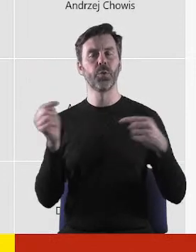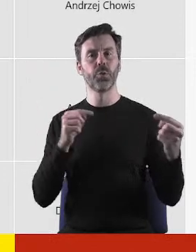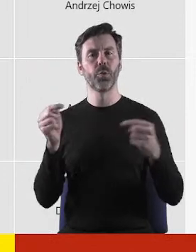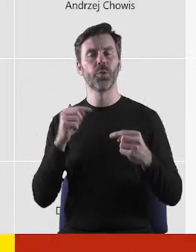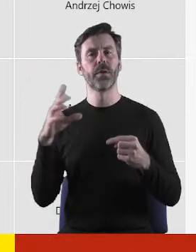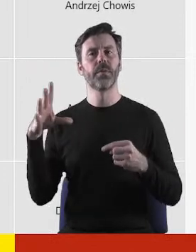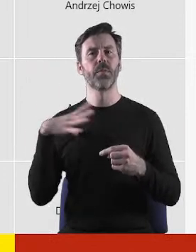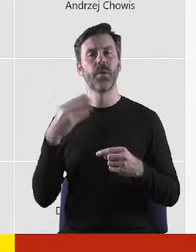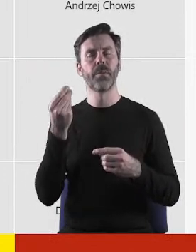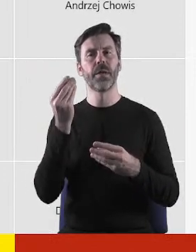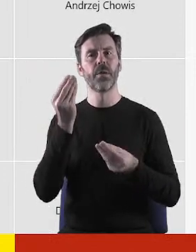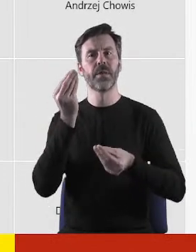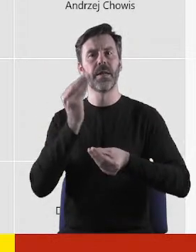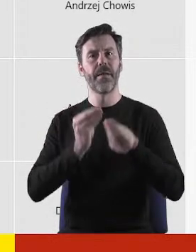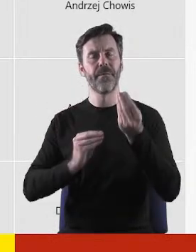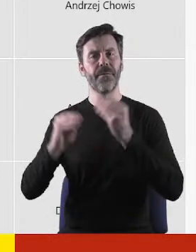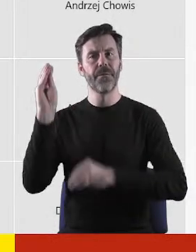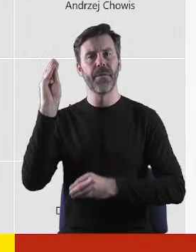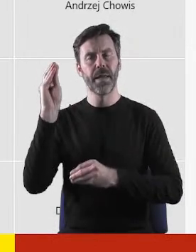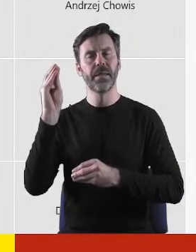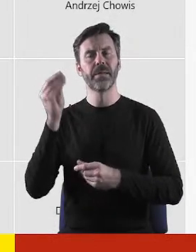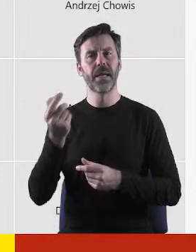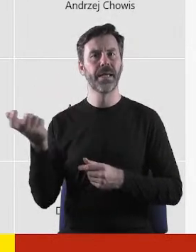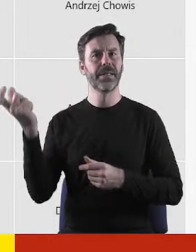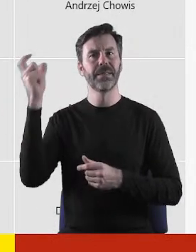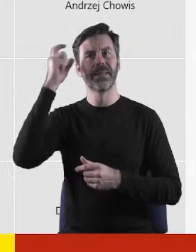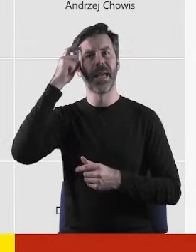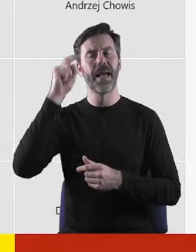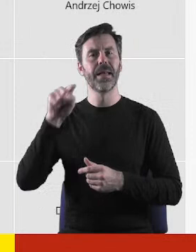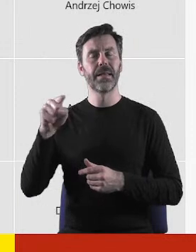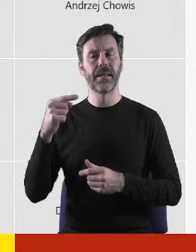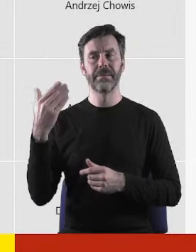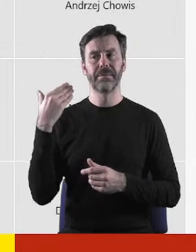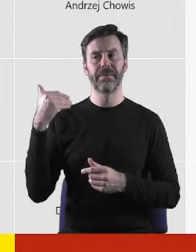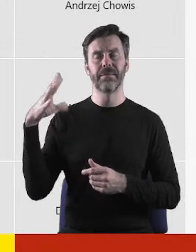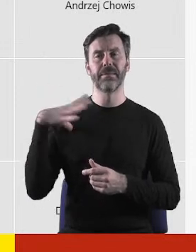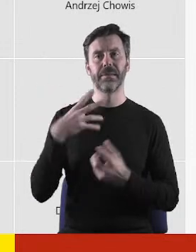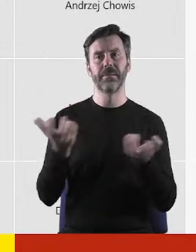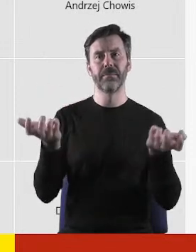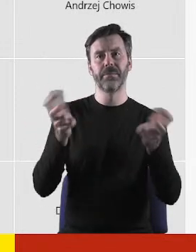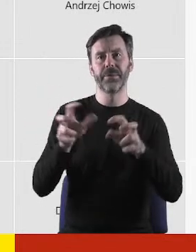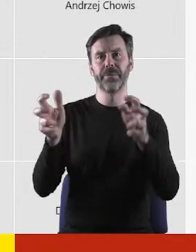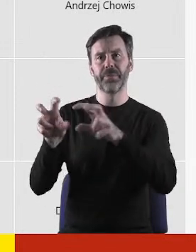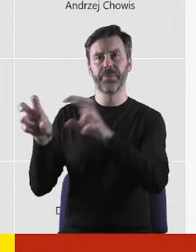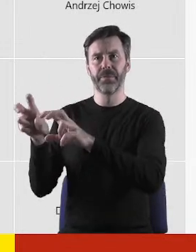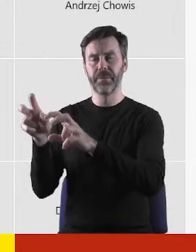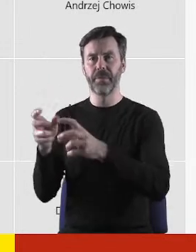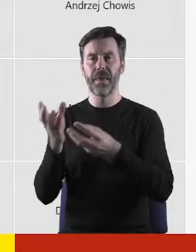zwiększone wydatki na te centra, które niedawno zostały utworzone,